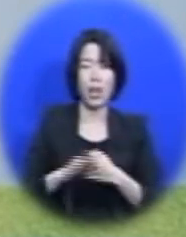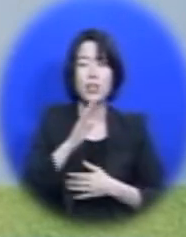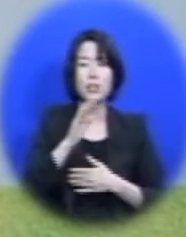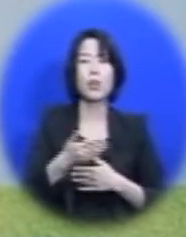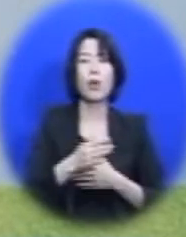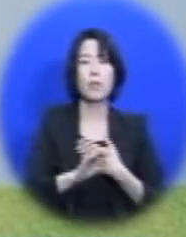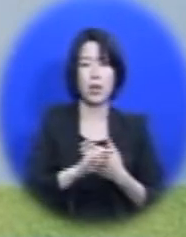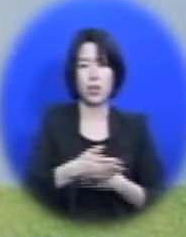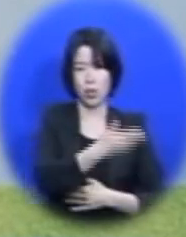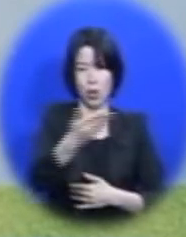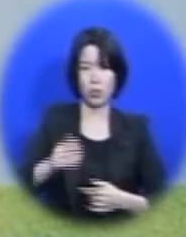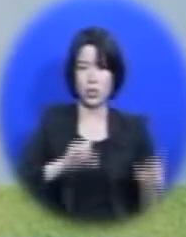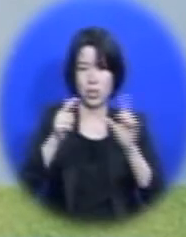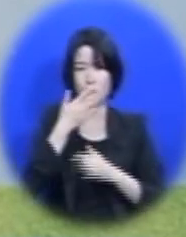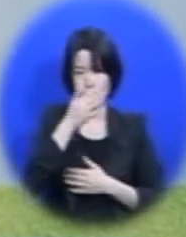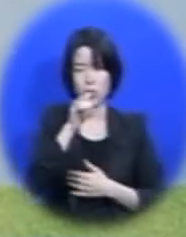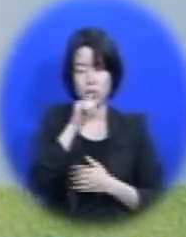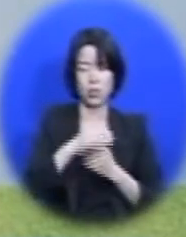삽니다.